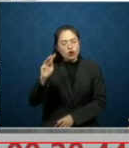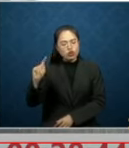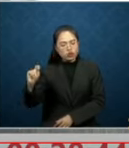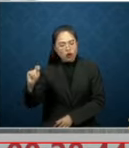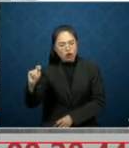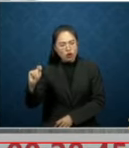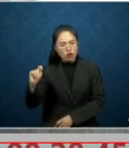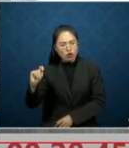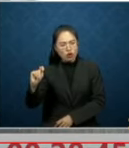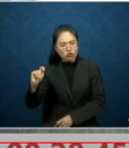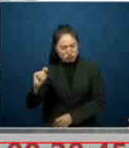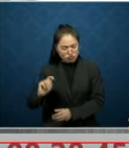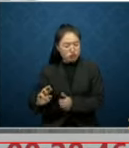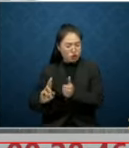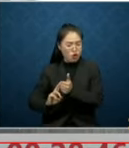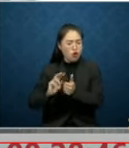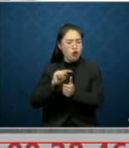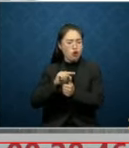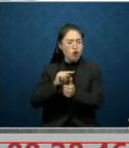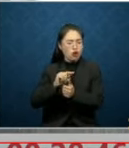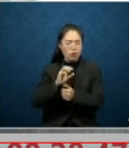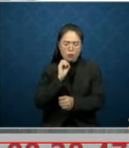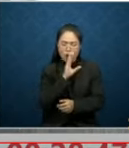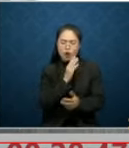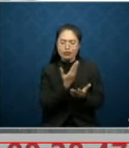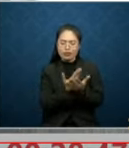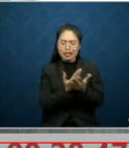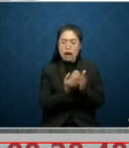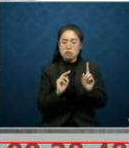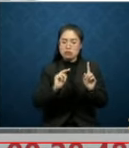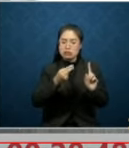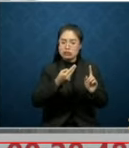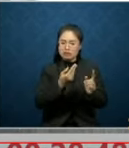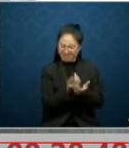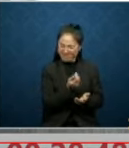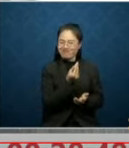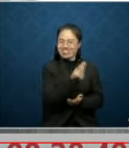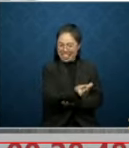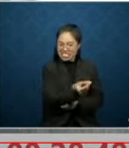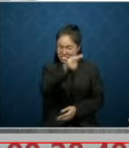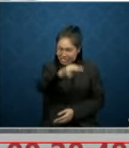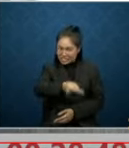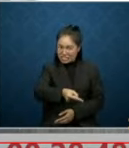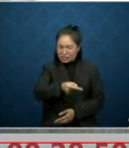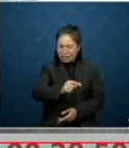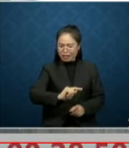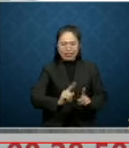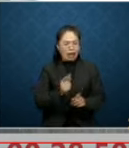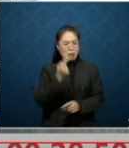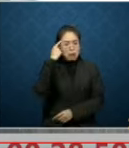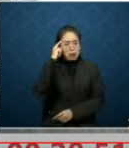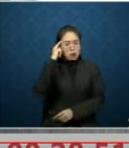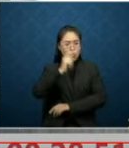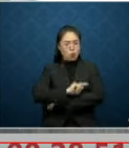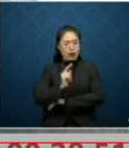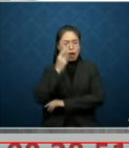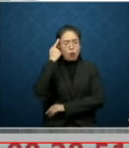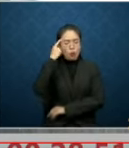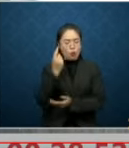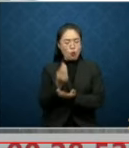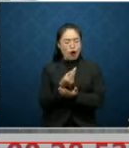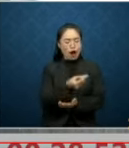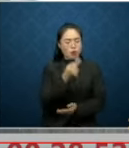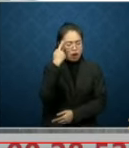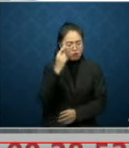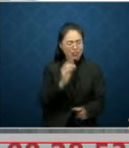นี่ยท่านก็นั่งอยู่ตรงนี้นะครับบอกว่าเงินดิจิตอลหมื่นบาทแจกแน่นอนแต่ยังไม่รู้ว่าเมื่อไหร่ต้องเลื่